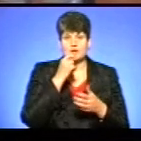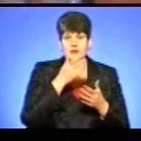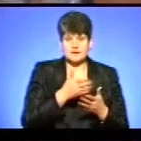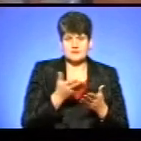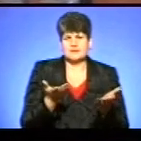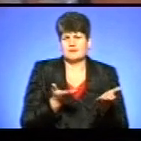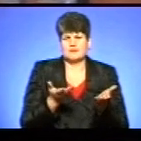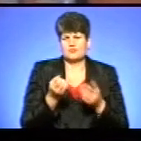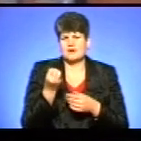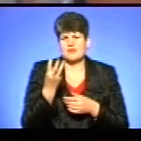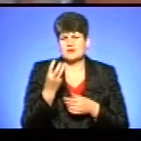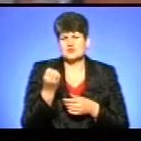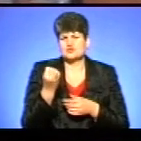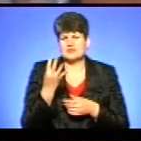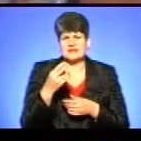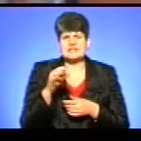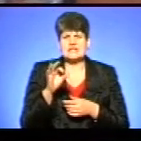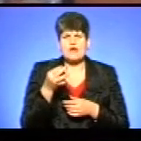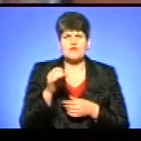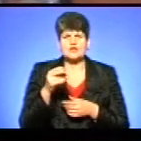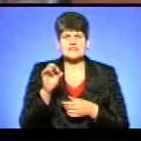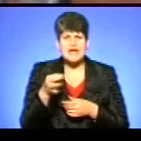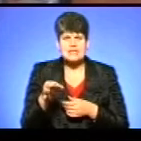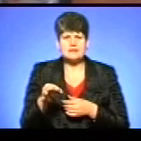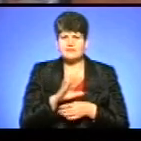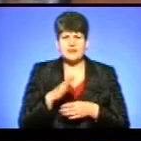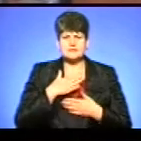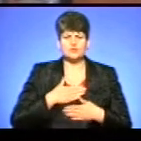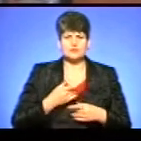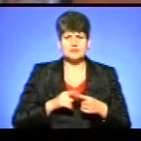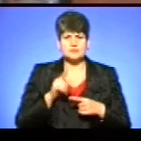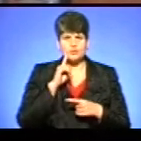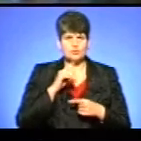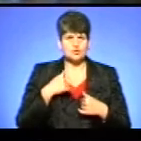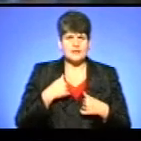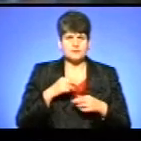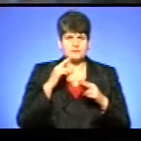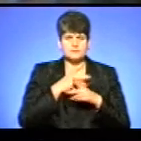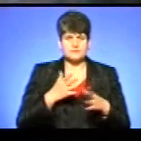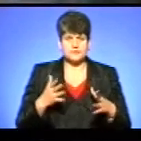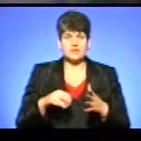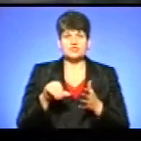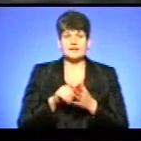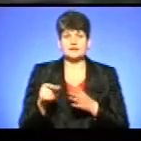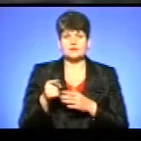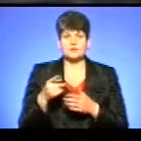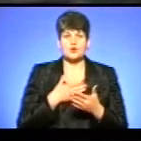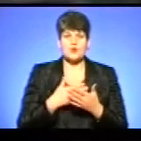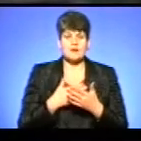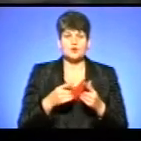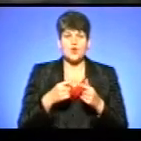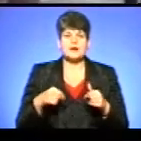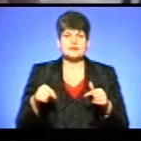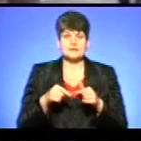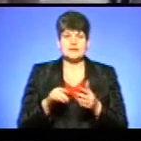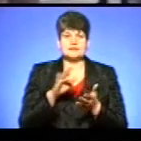якихось 13-14 євроцентів не задоволені тим комфортом. Може, щось з нами не те? Член Тернопільської громадської